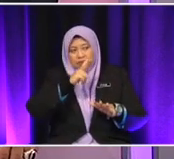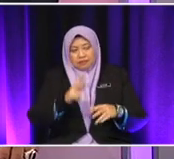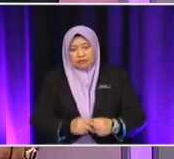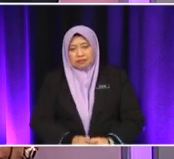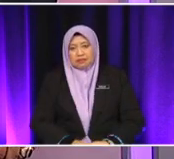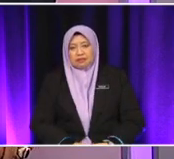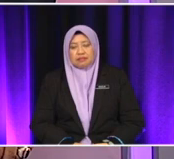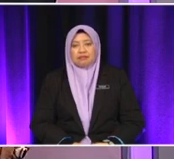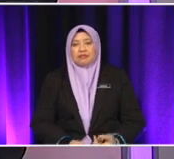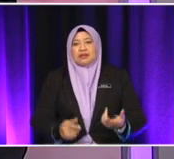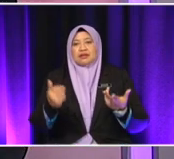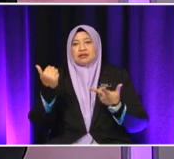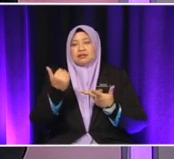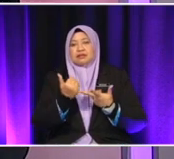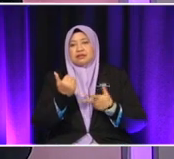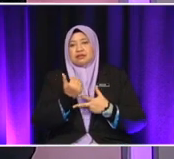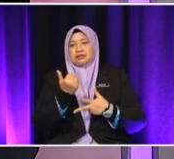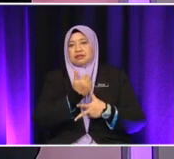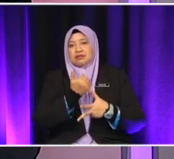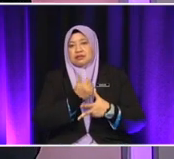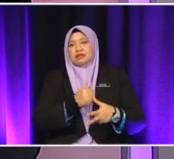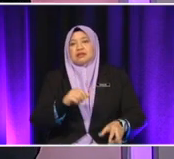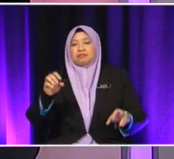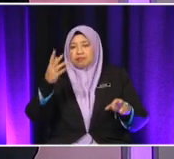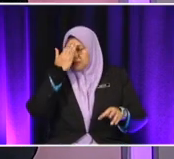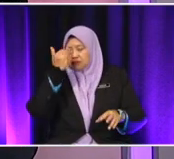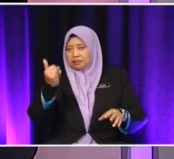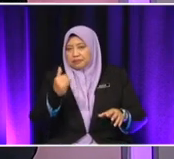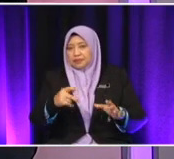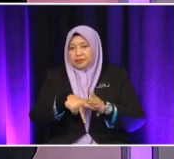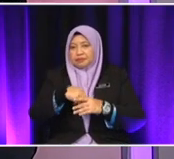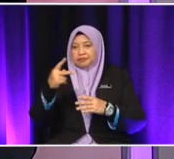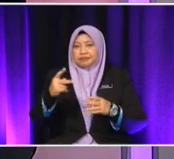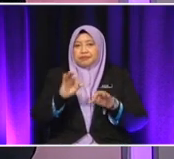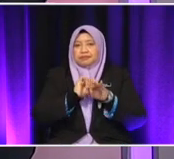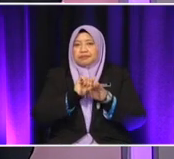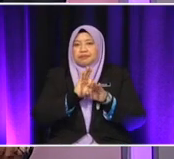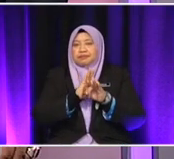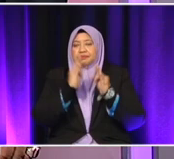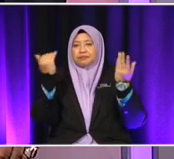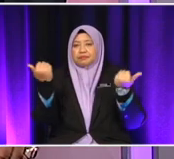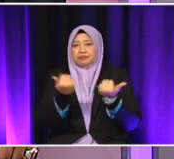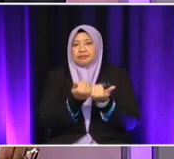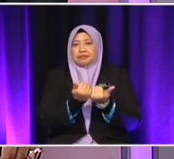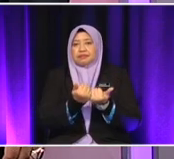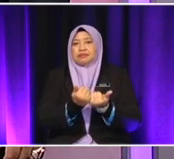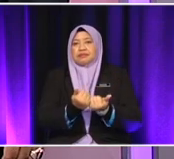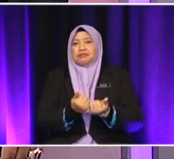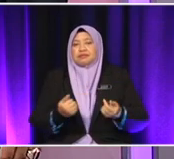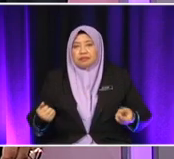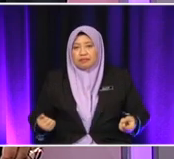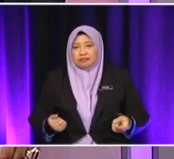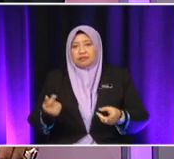penawaran Mengapakah yang menyebabkan pengeluaran ataupun Firma mendorong untuk